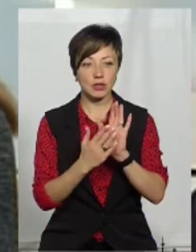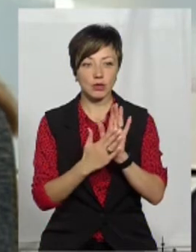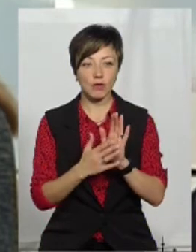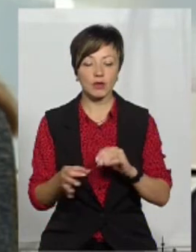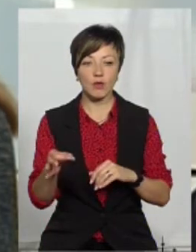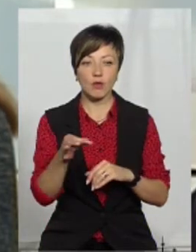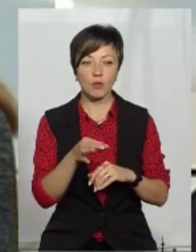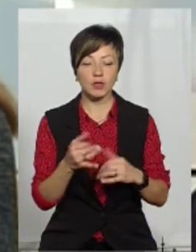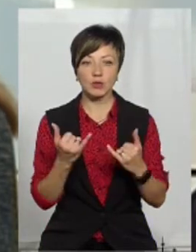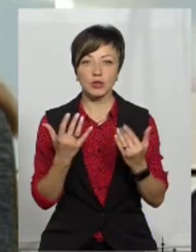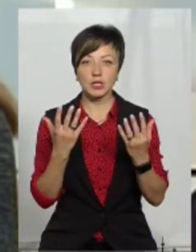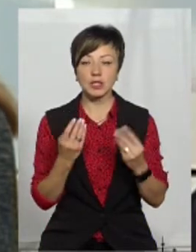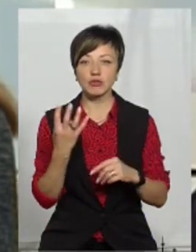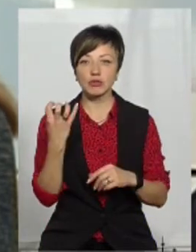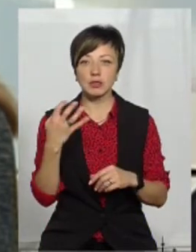області на сьогодні